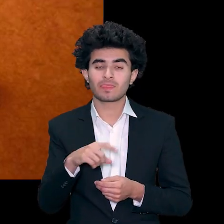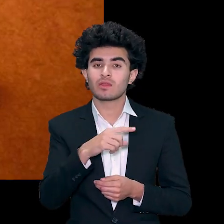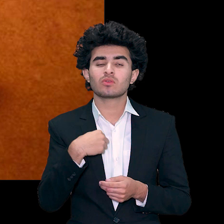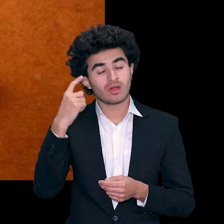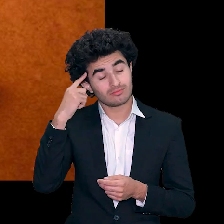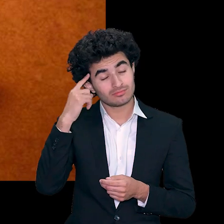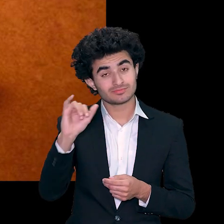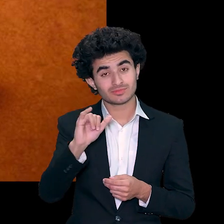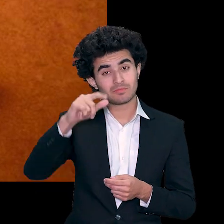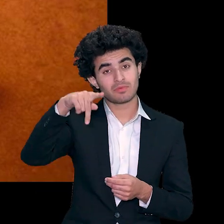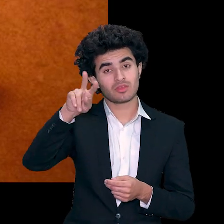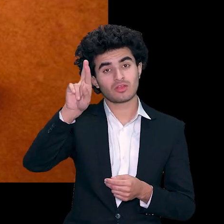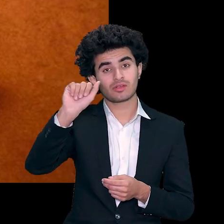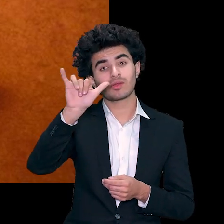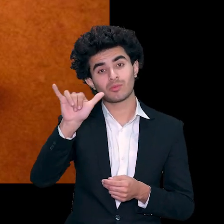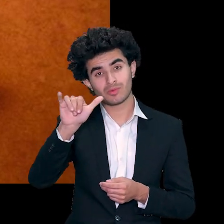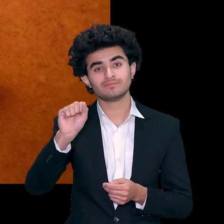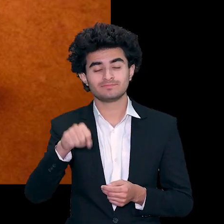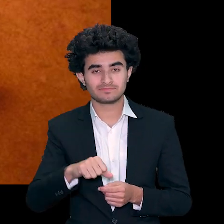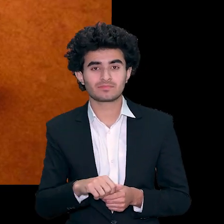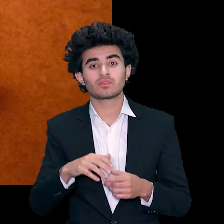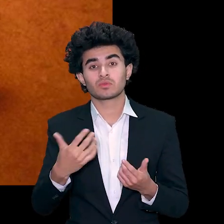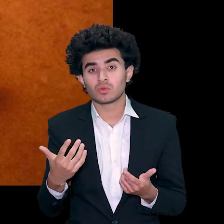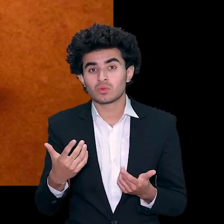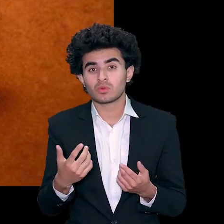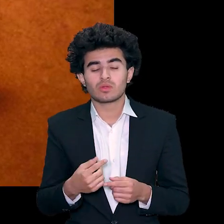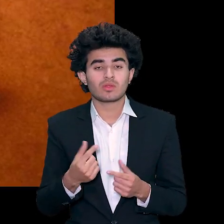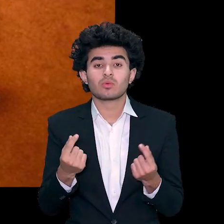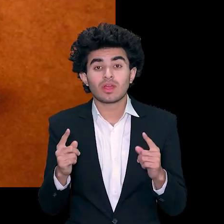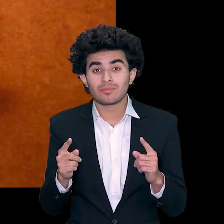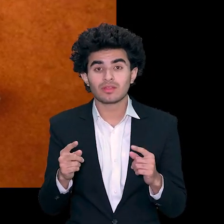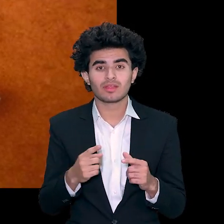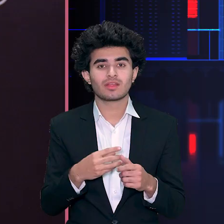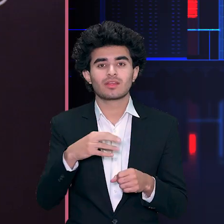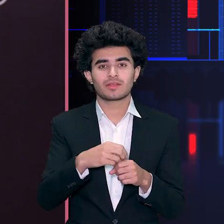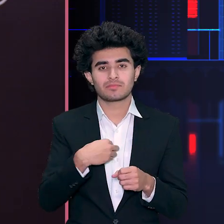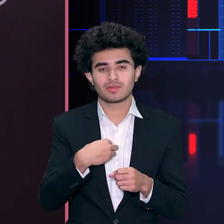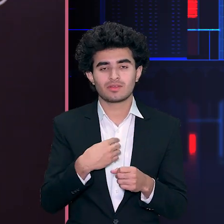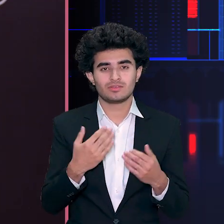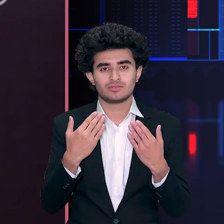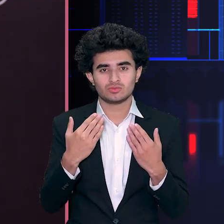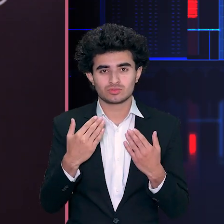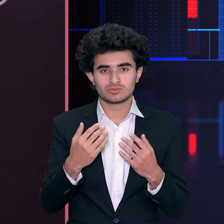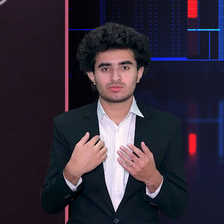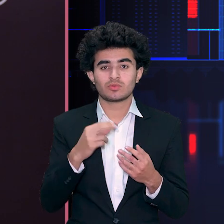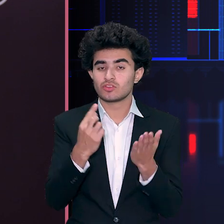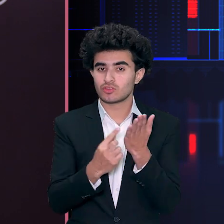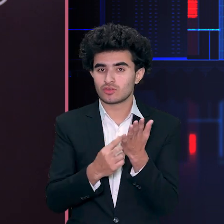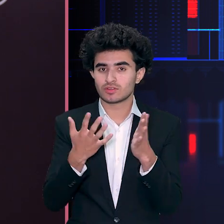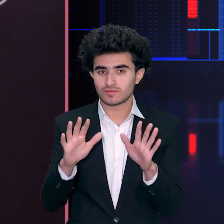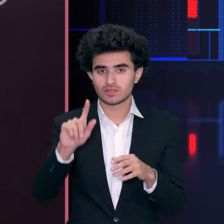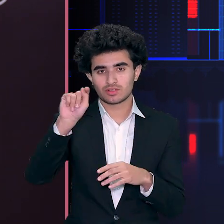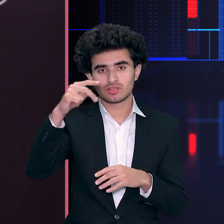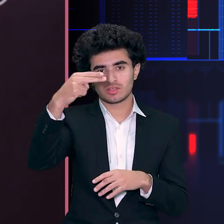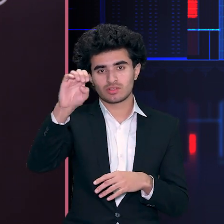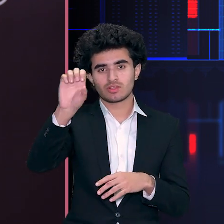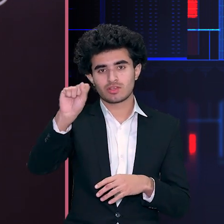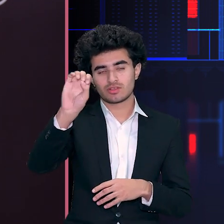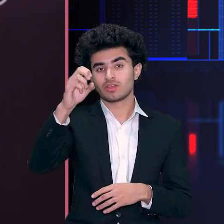دیٹ از دا لائک ایک عبادت کی طرح میں دیکھتا ہوں. تو وٹ ہیپنڈ ود دیٹ کہ in my thesis, like my